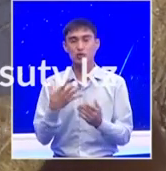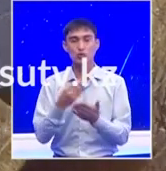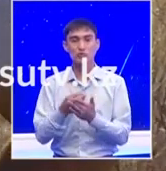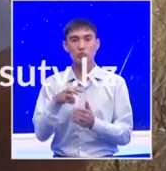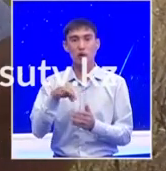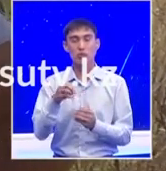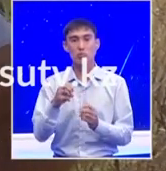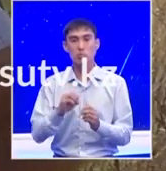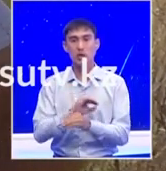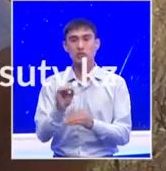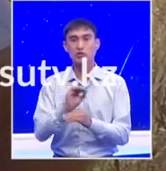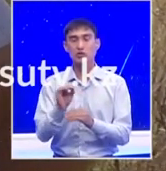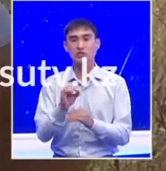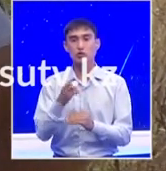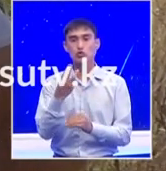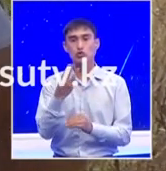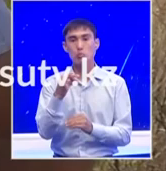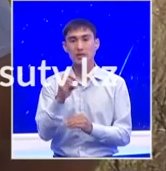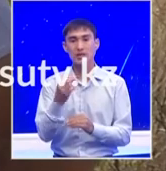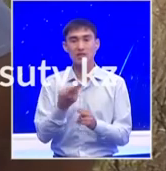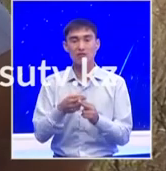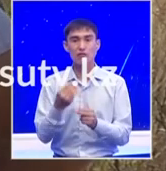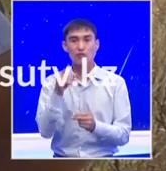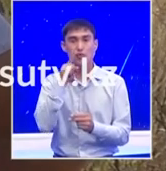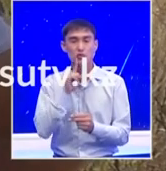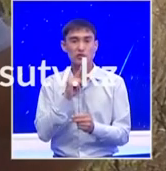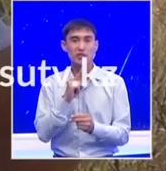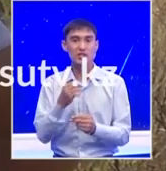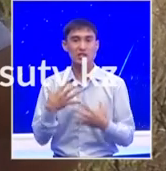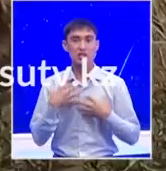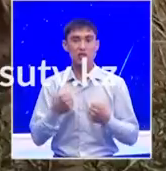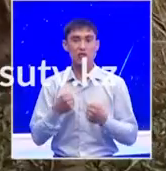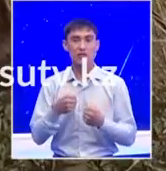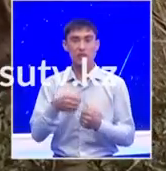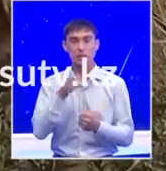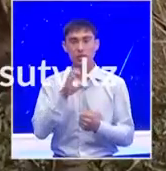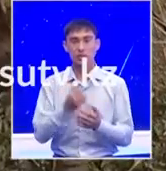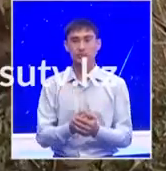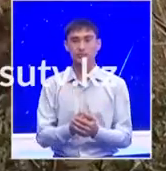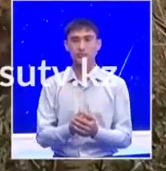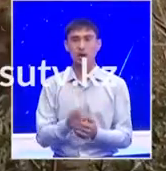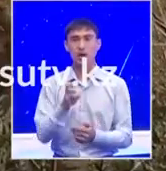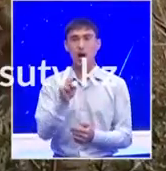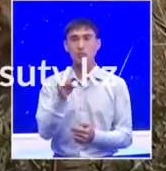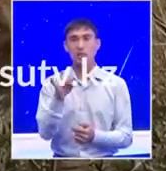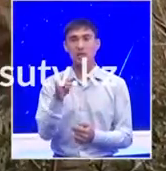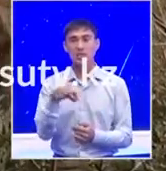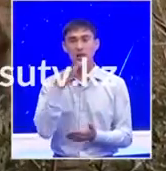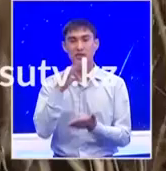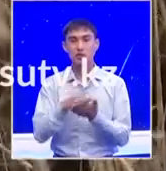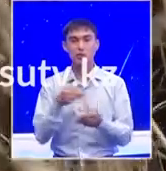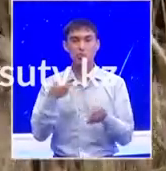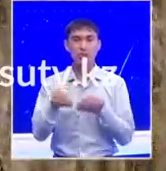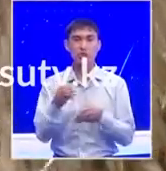производства шубата. Этого вкусного и очень полезного для здоровья напитка. Кунапии Абделькажи отмечает, что продажи